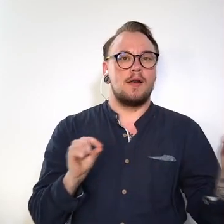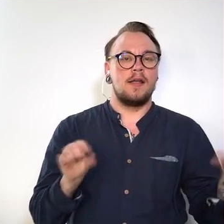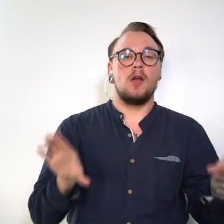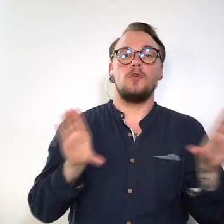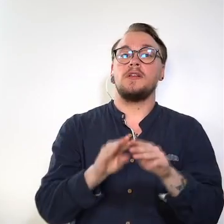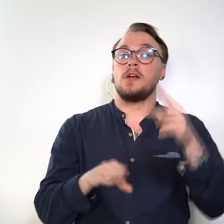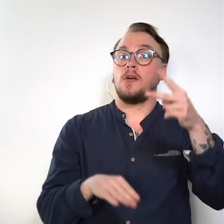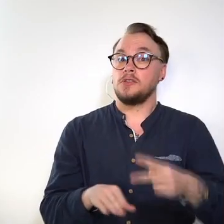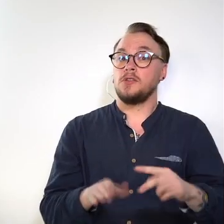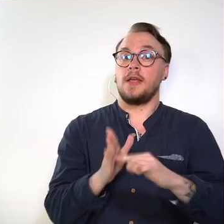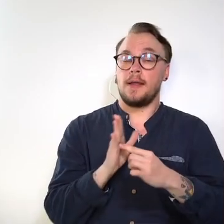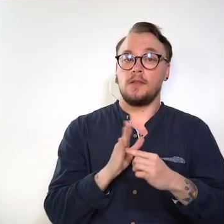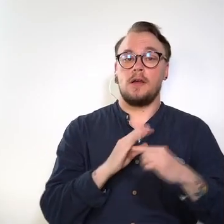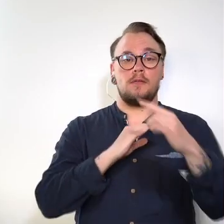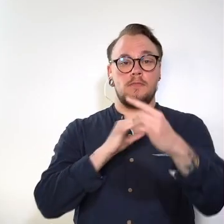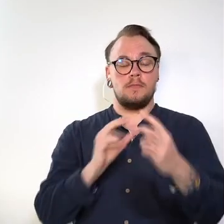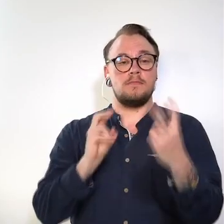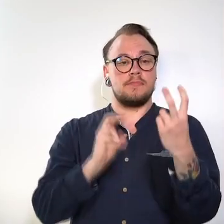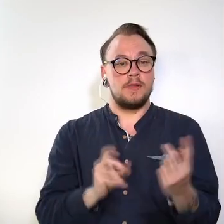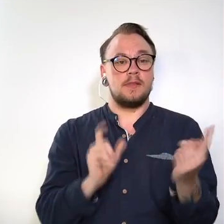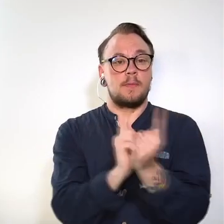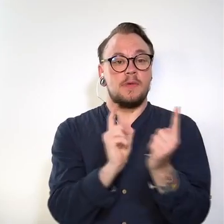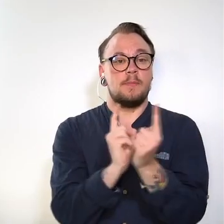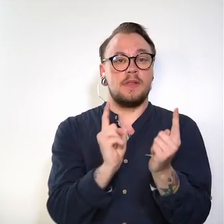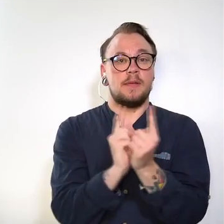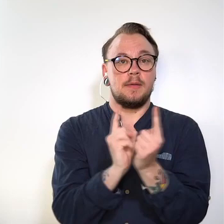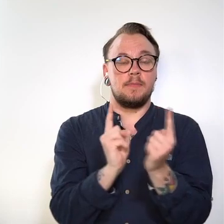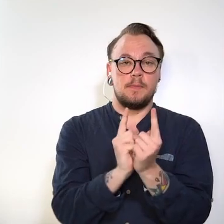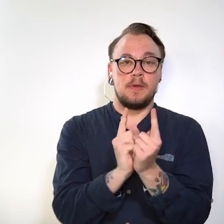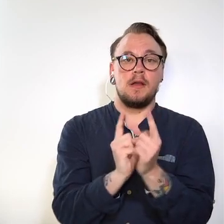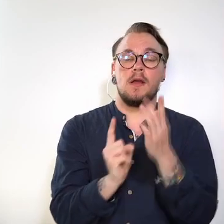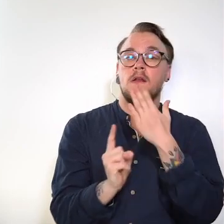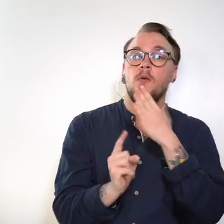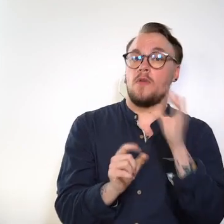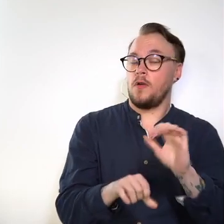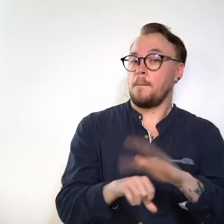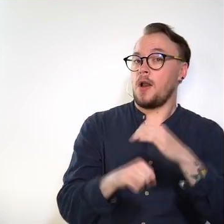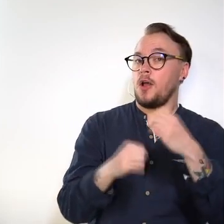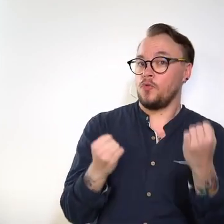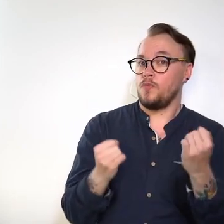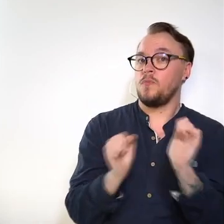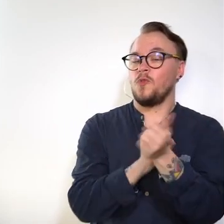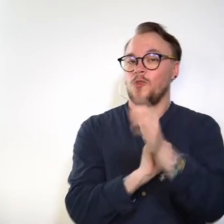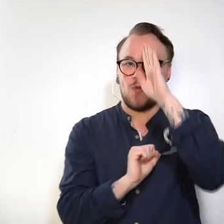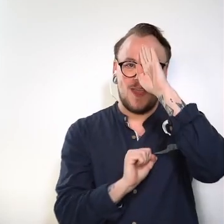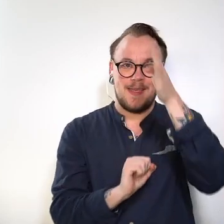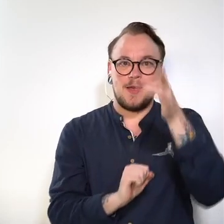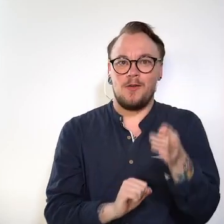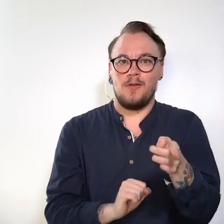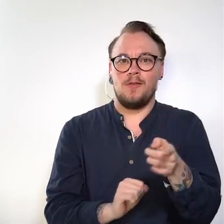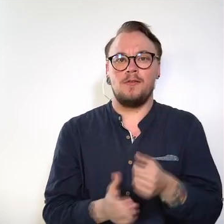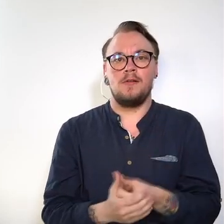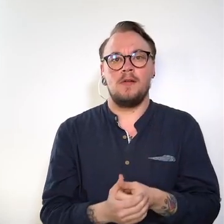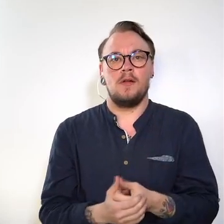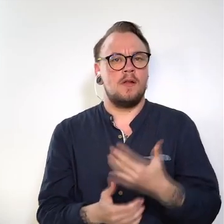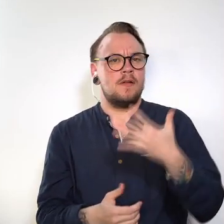voi vapautua heteroseksuaalisista peloistaan ja tämmöinen homoseksuaalinen henkilö, että joka tarkoittaa lähinnä sitä, että mikä